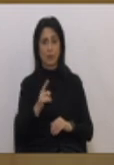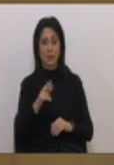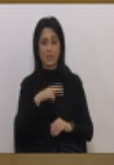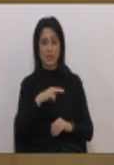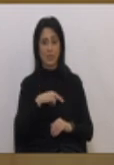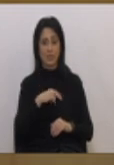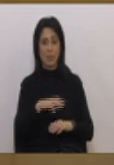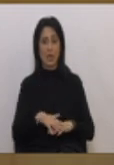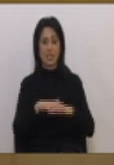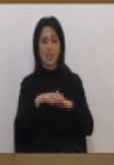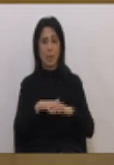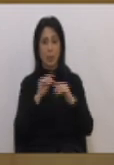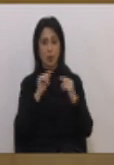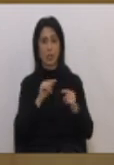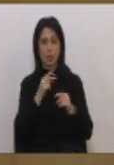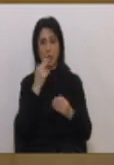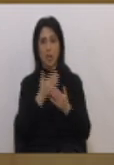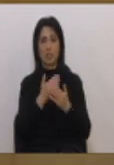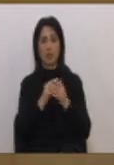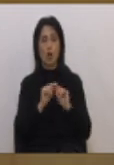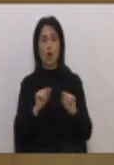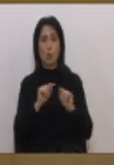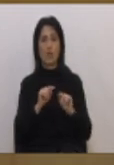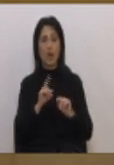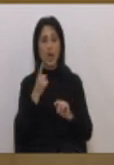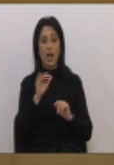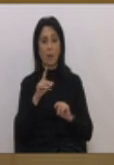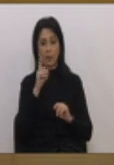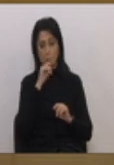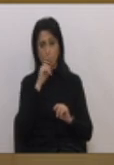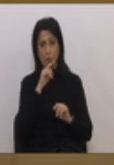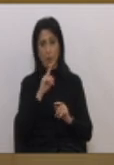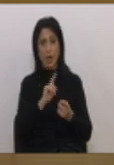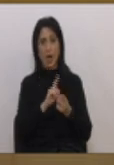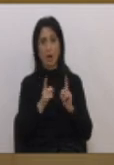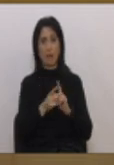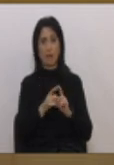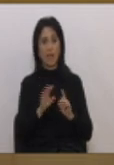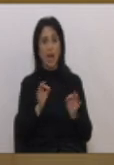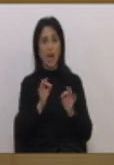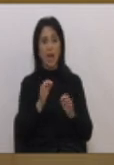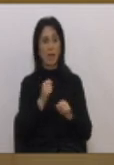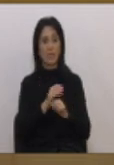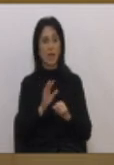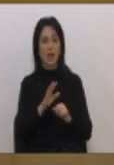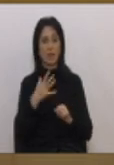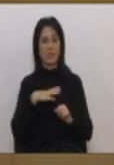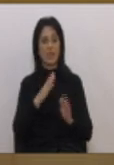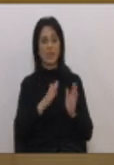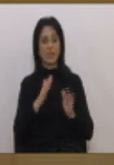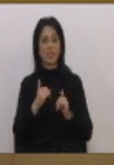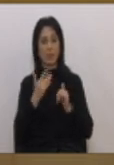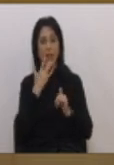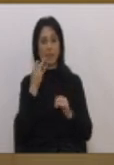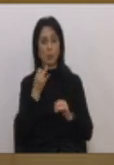საპარლამენტო საბოტაჟმა, რომელმაც აჩვენა, რომ ოპოზიცია არა მარტო ტყუის, არამედ არაფრად აგდებს საქართველოს სტაბილურობას და